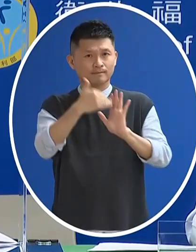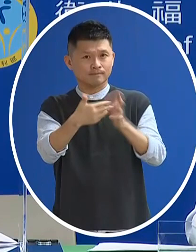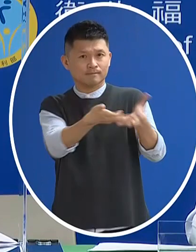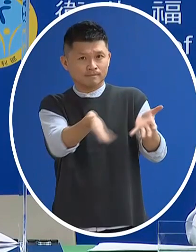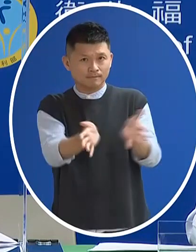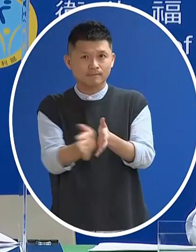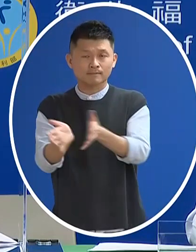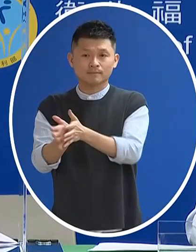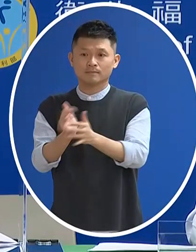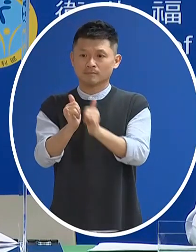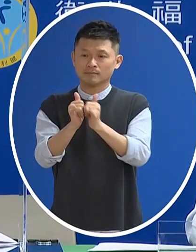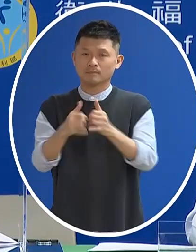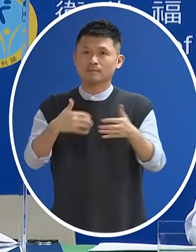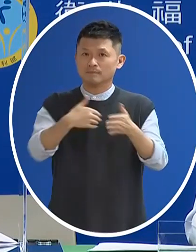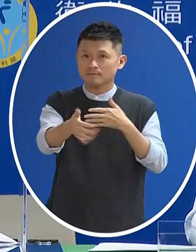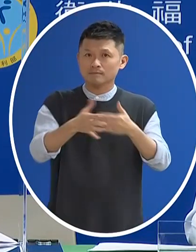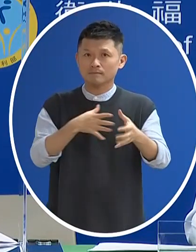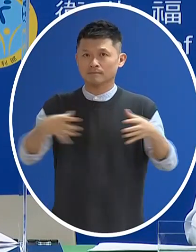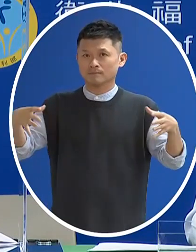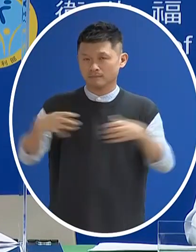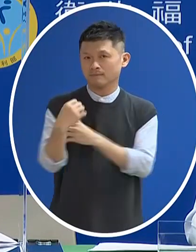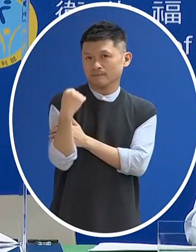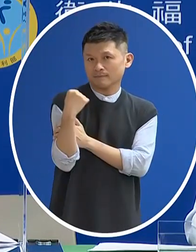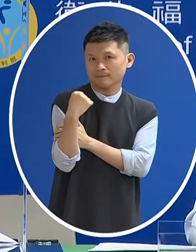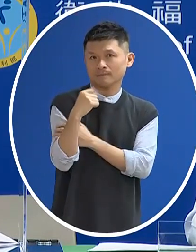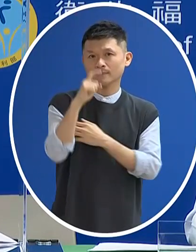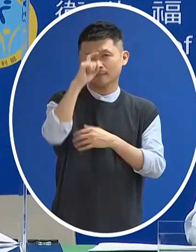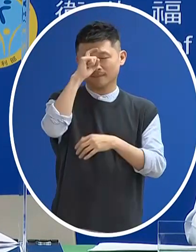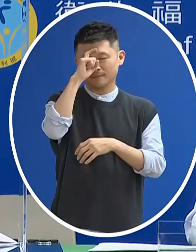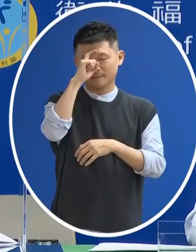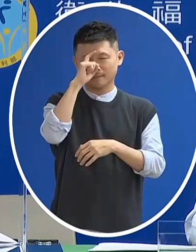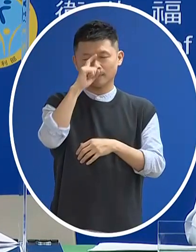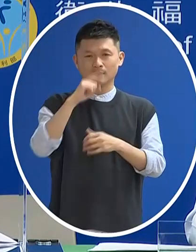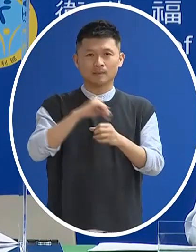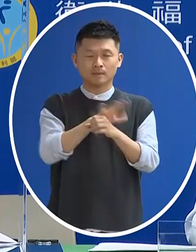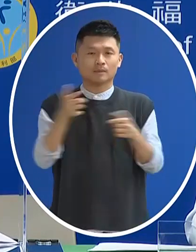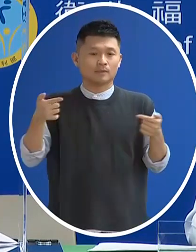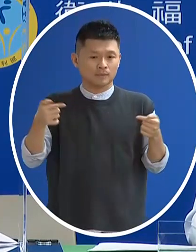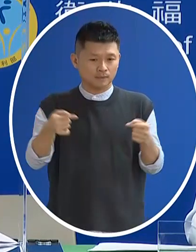以及全民的共同努力之下，我们可以早日度过这个疫情。谢谢大家。